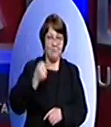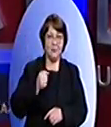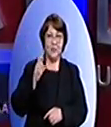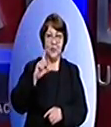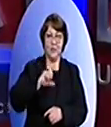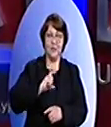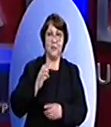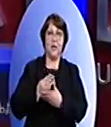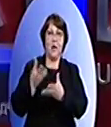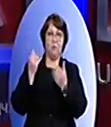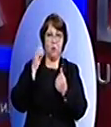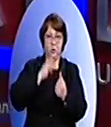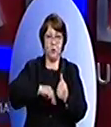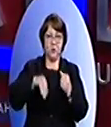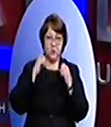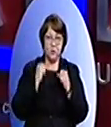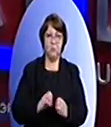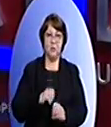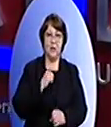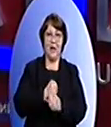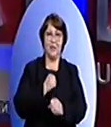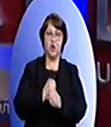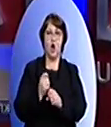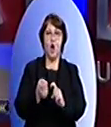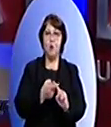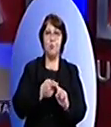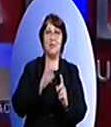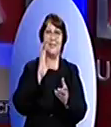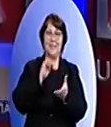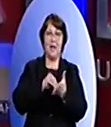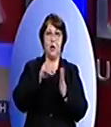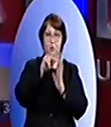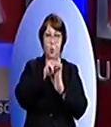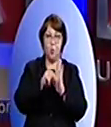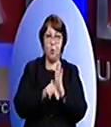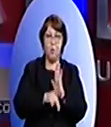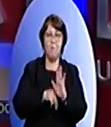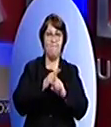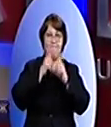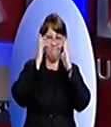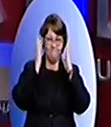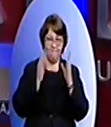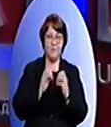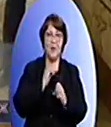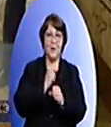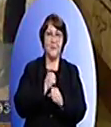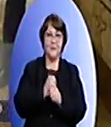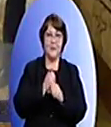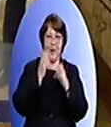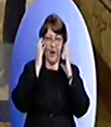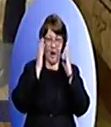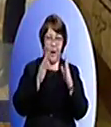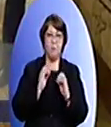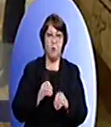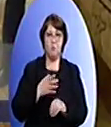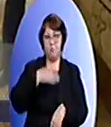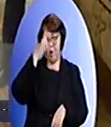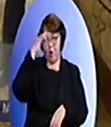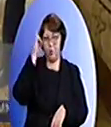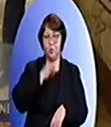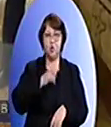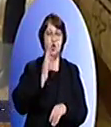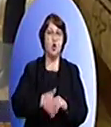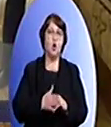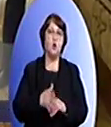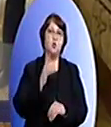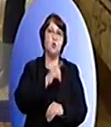хэрэг холбогдохтой стандарт дүрм журмыг боловсронгуй болгож гол нь одоо энэ хэрэгчлэн дээр илүү их анхаарал тавьж ажиллах болно. Манай улсын тоогоч нар олон